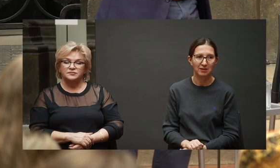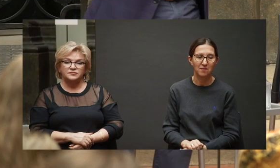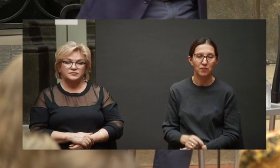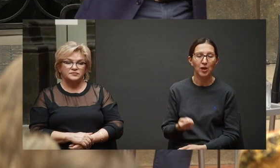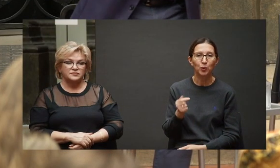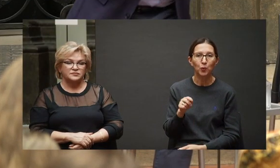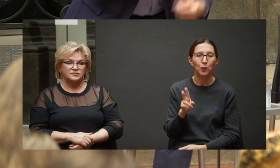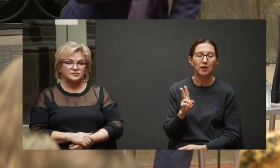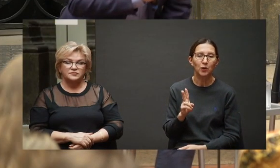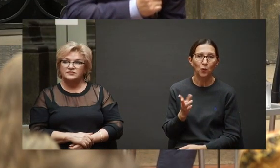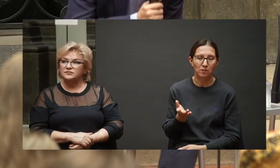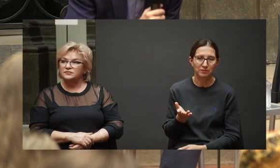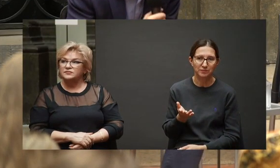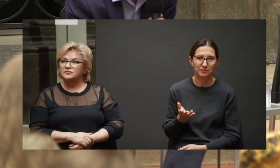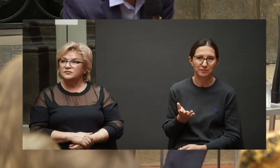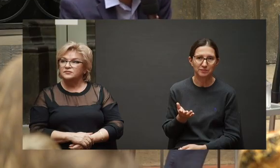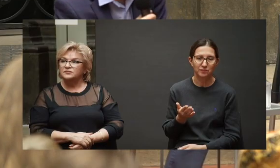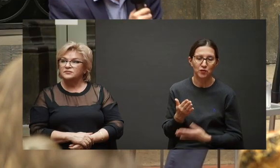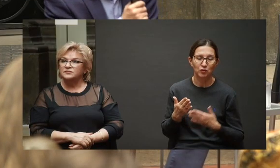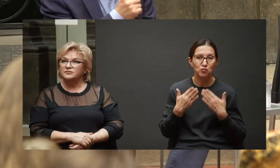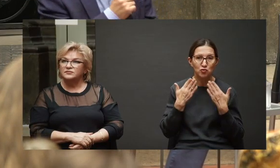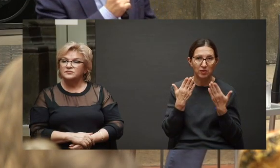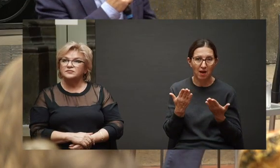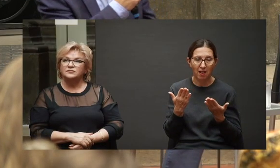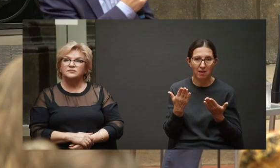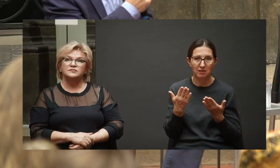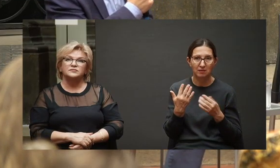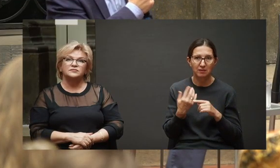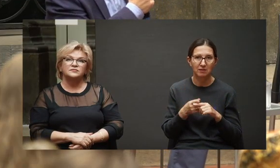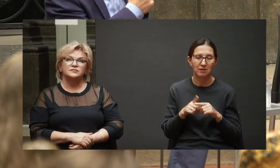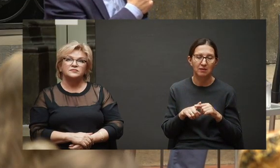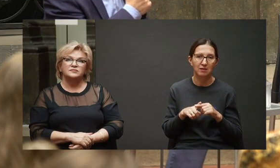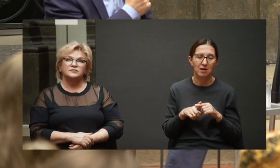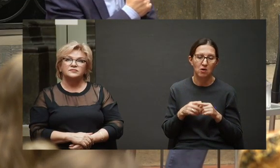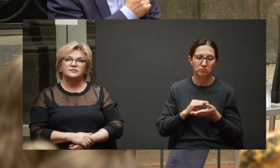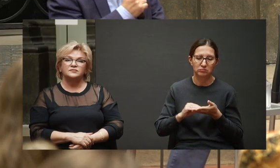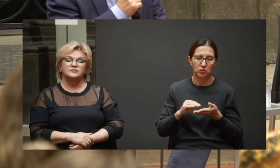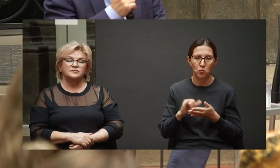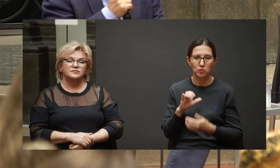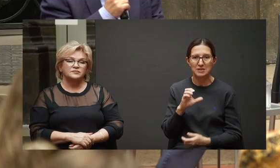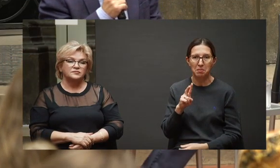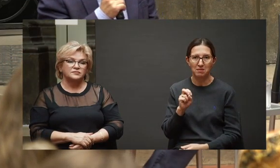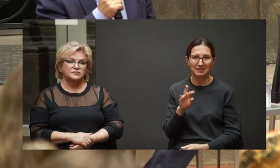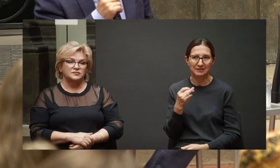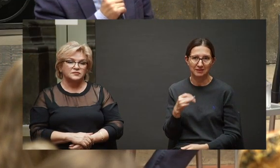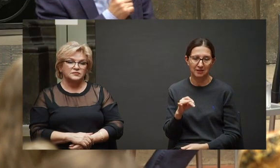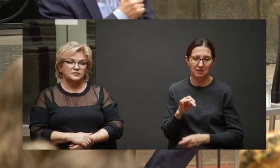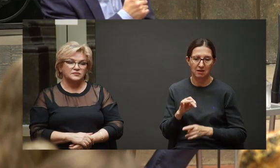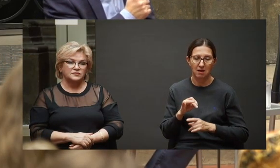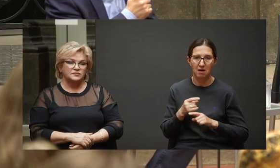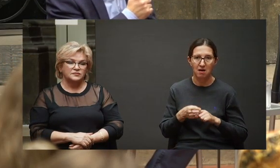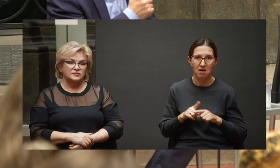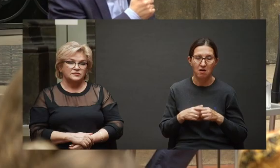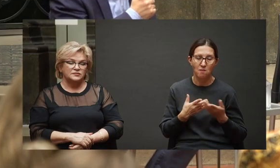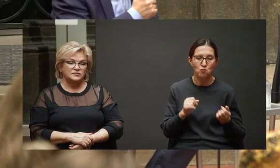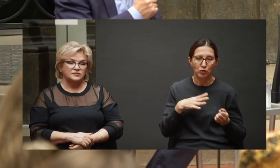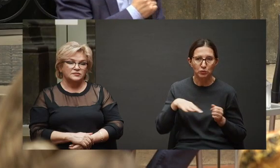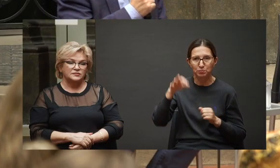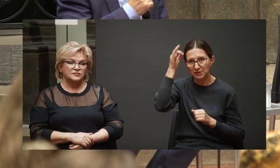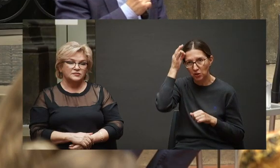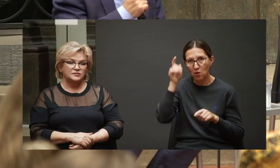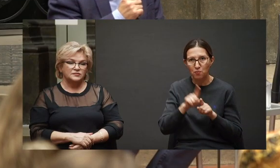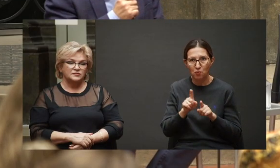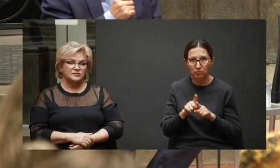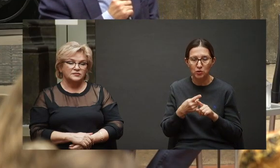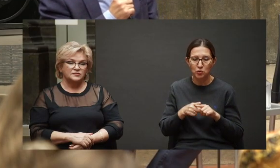Тот, кто читал Глеба Успенского, нашего писателя, рассказ «Выпрямило», может быть, помнит, что